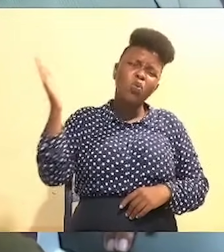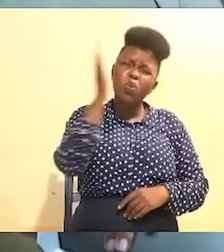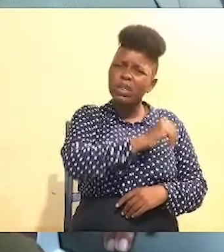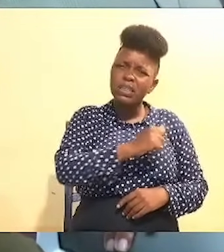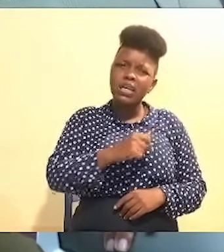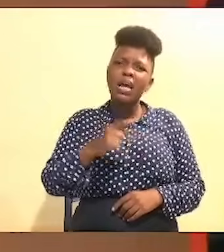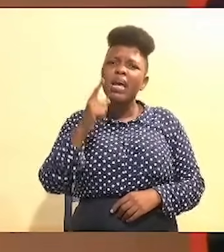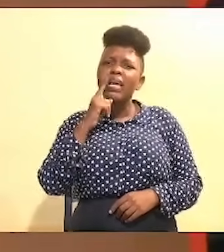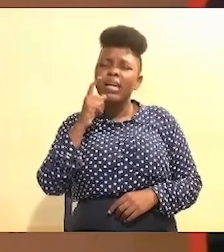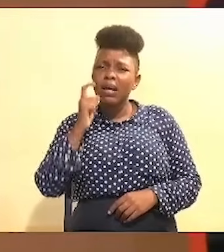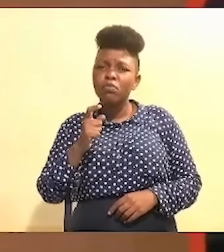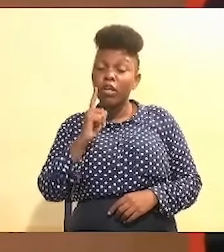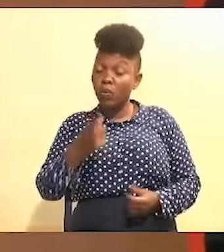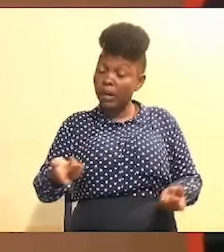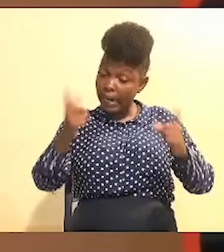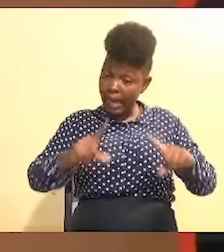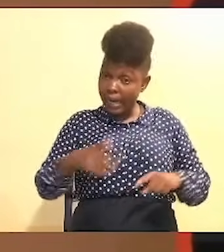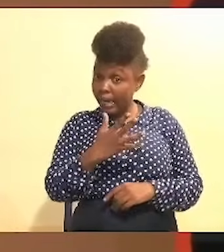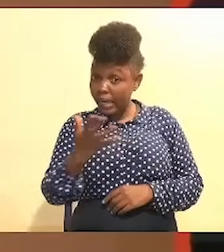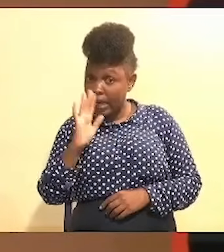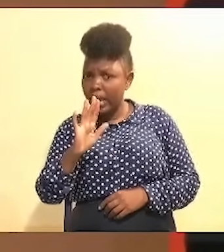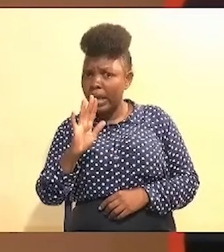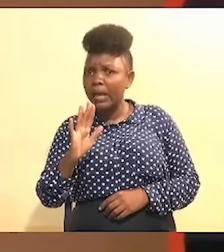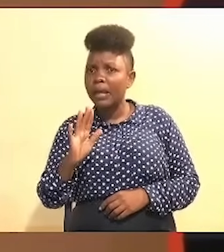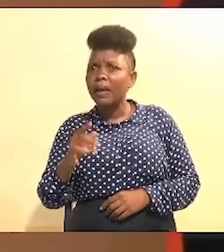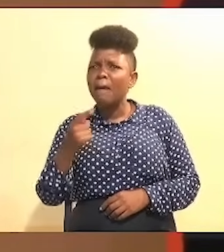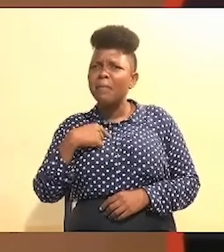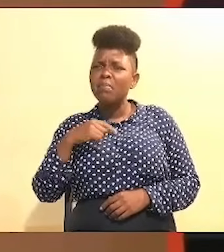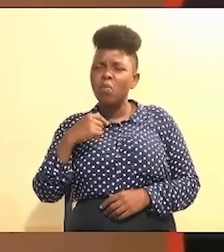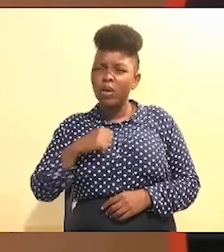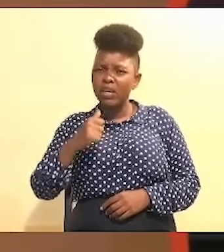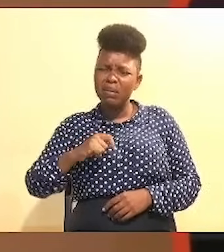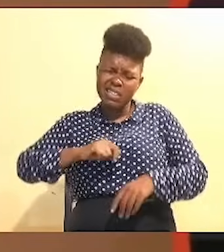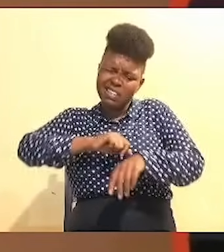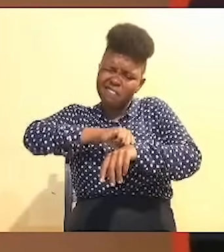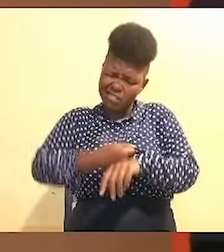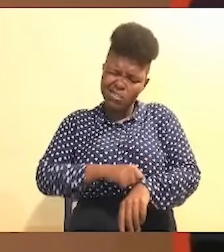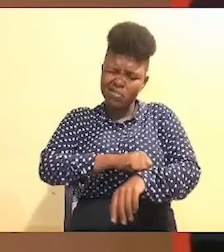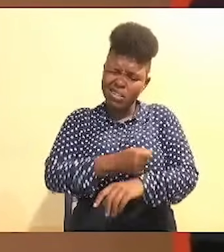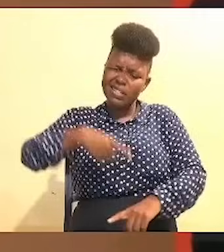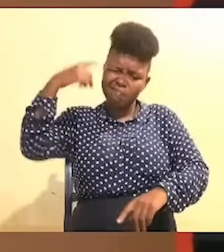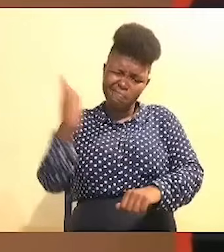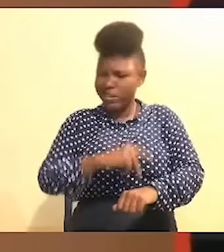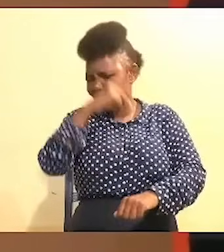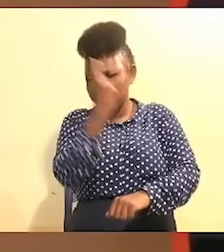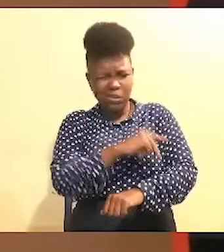kila mmoja na utukutu wa aina yake. Hata mimi nishafinywa sana, usione nahubiri hapa, nishakula viboko vya kutosha.